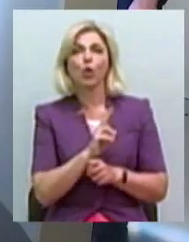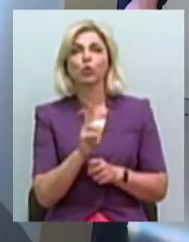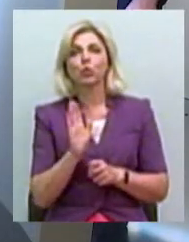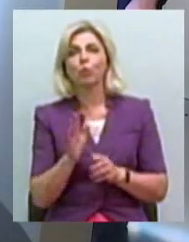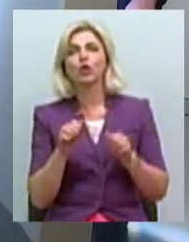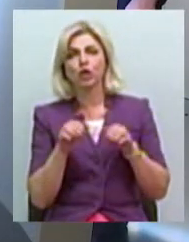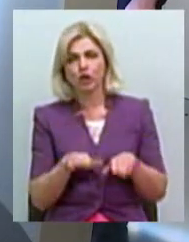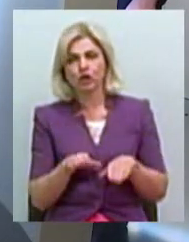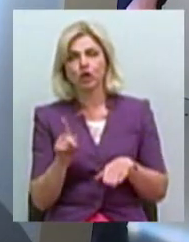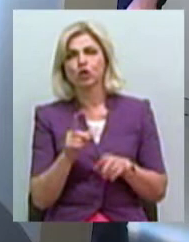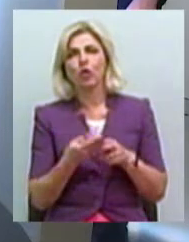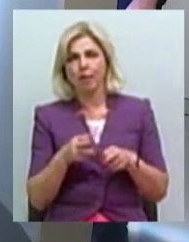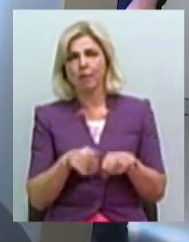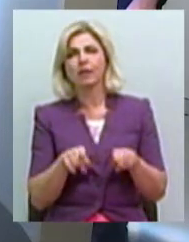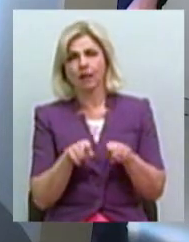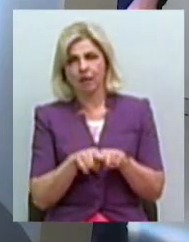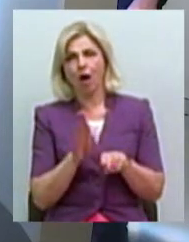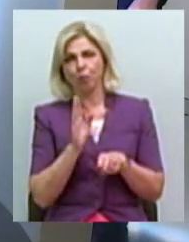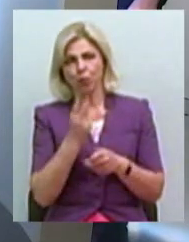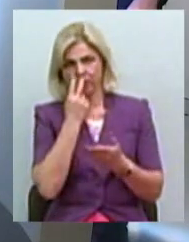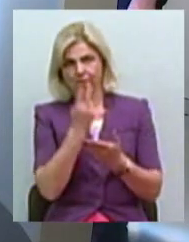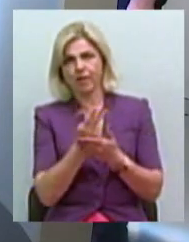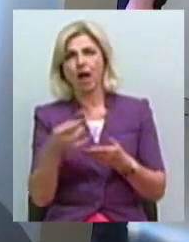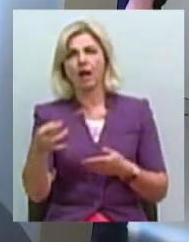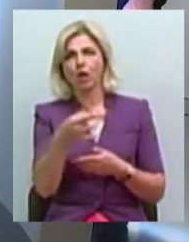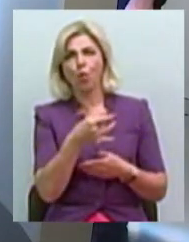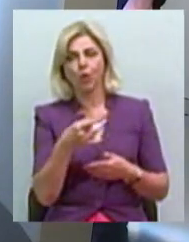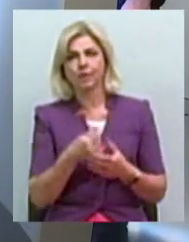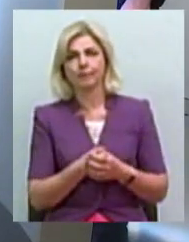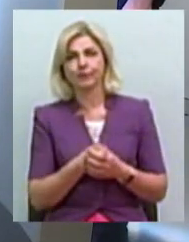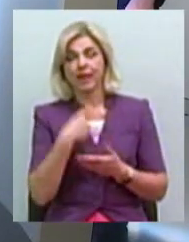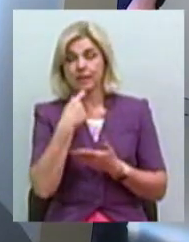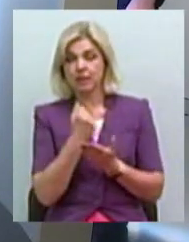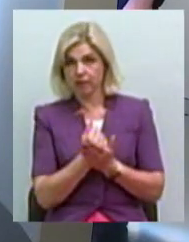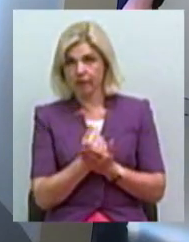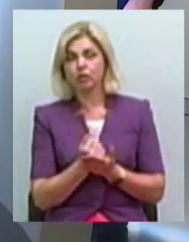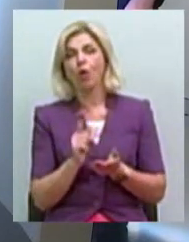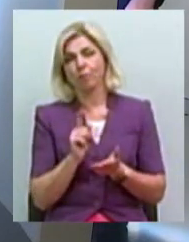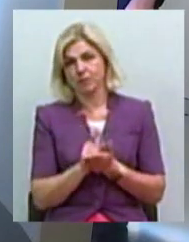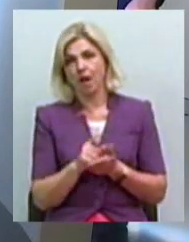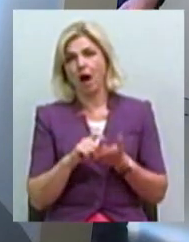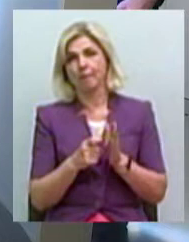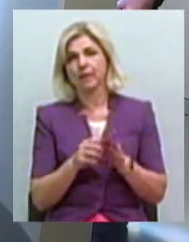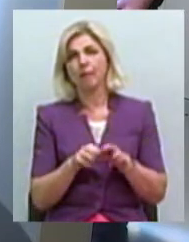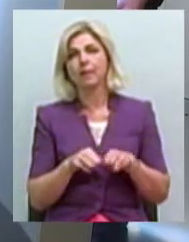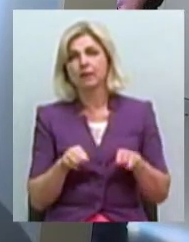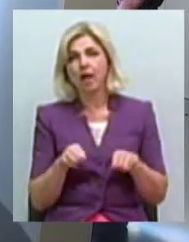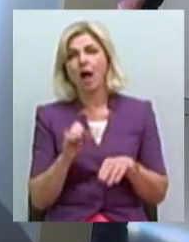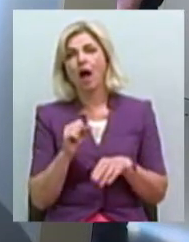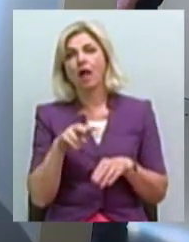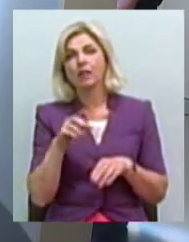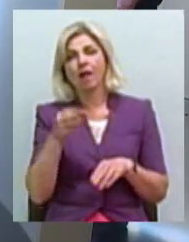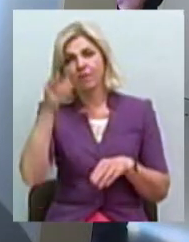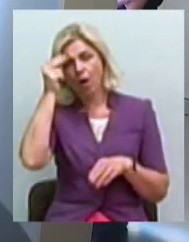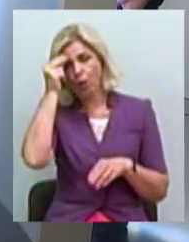так будуть виглядати райони і ОТГ, які в них входять? Затверджує, звичайно, що Кабінет міністрів, але враховуючи